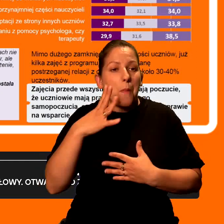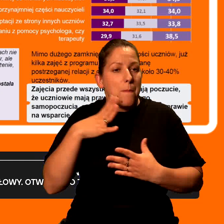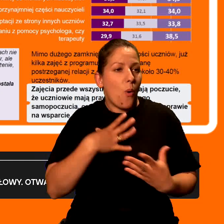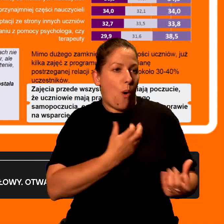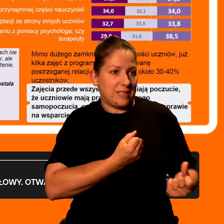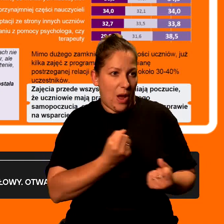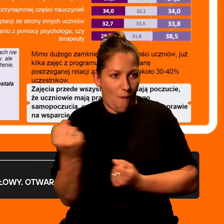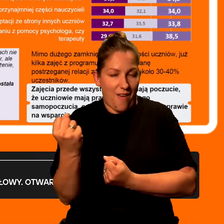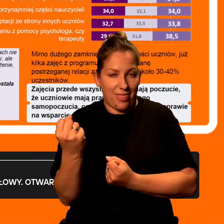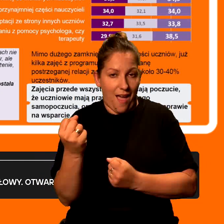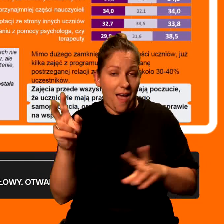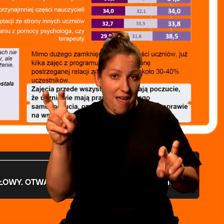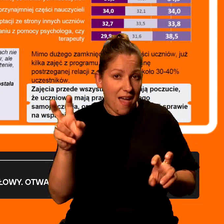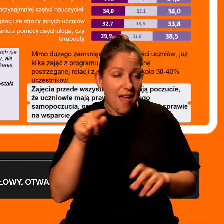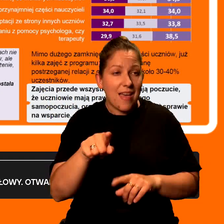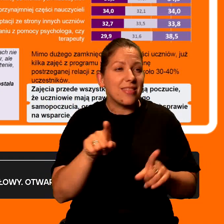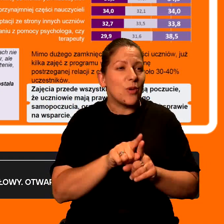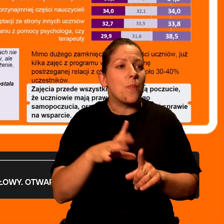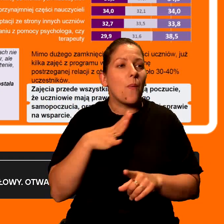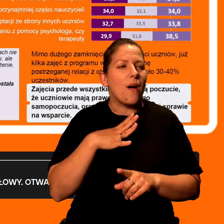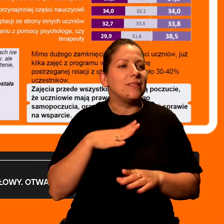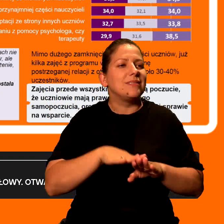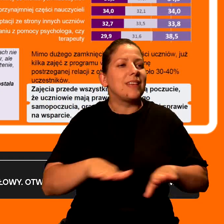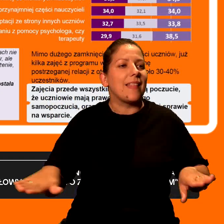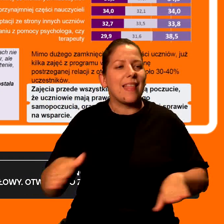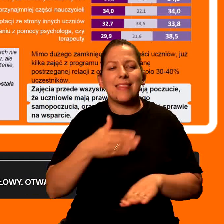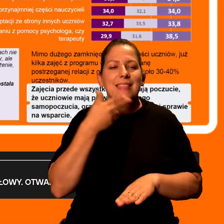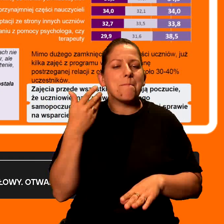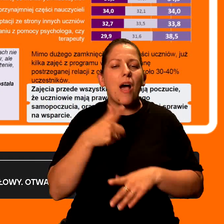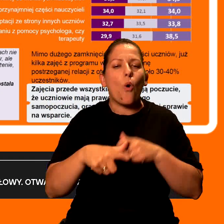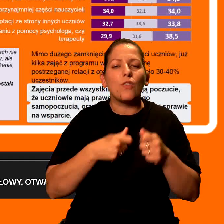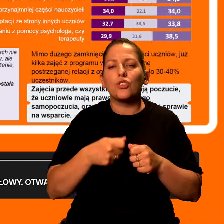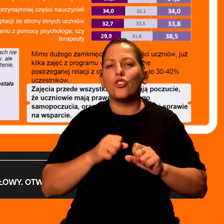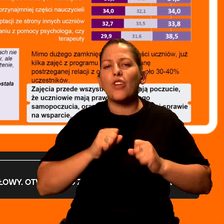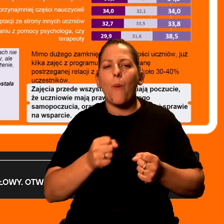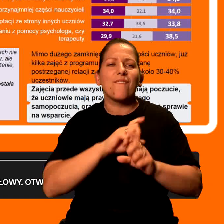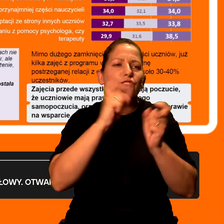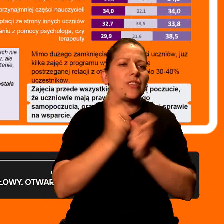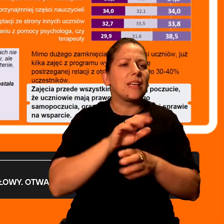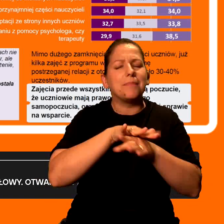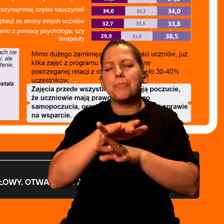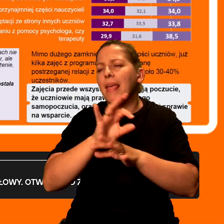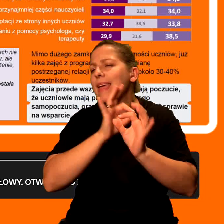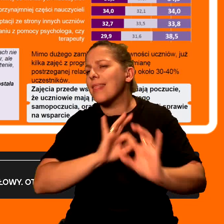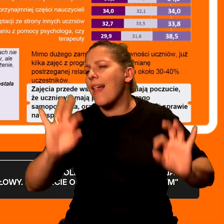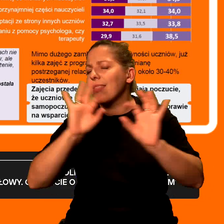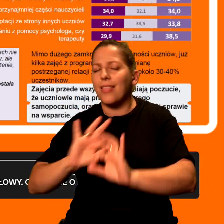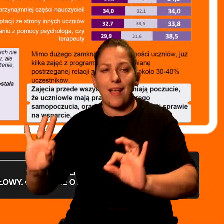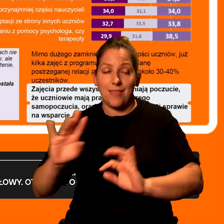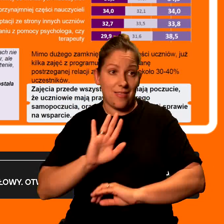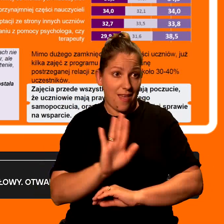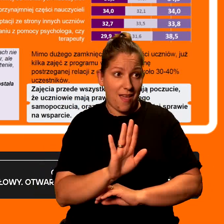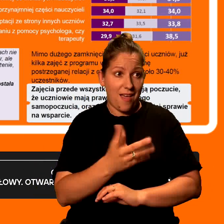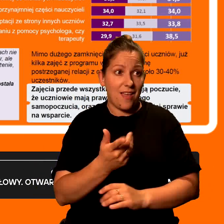to trzeba sobie powiedzieć tak, tak jak zresztą padało już z tej sceny, nie ma takich rozwiązań, które działają na wszystkich, działają idealnie. Więc tak, jeżeli chodzi